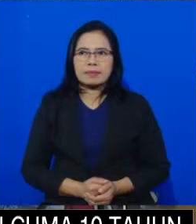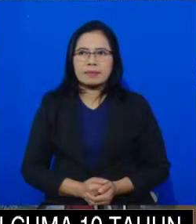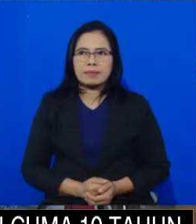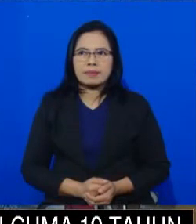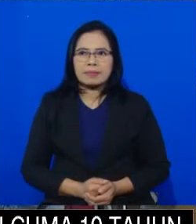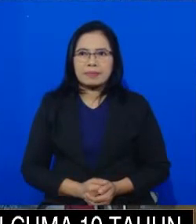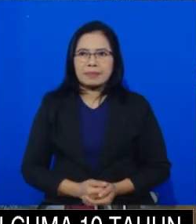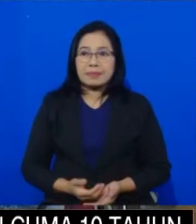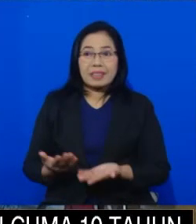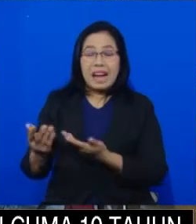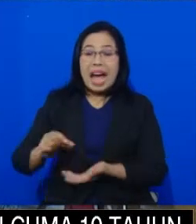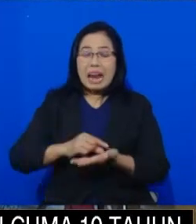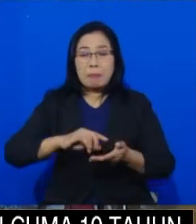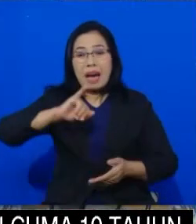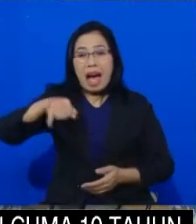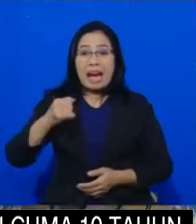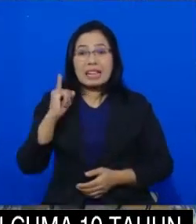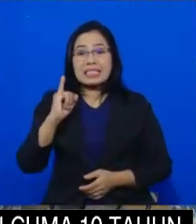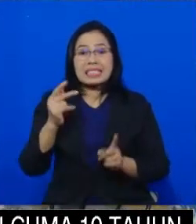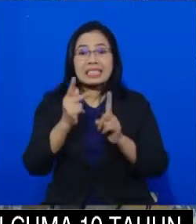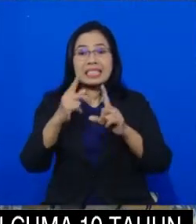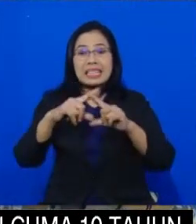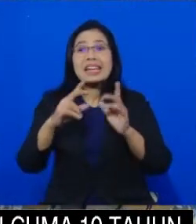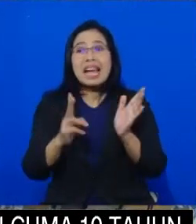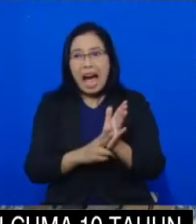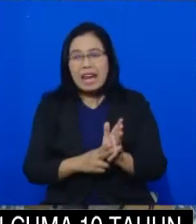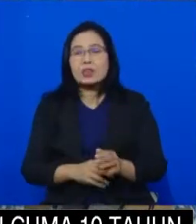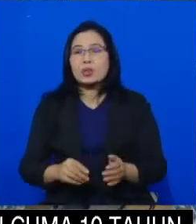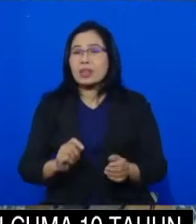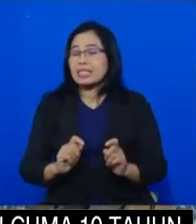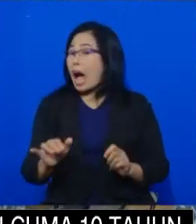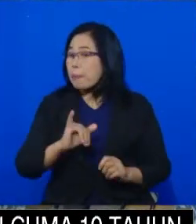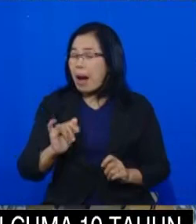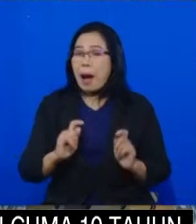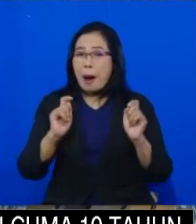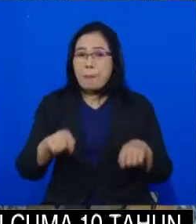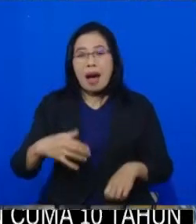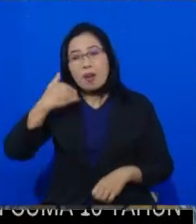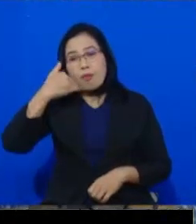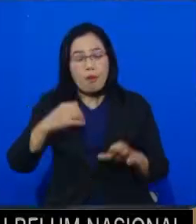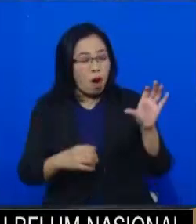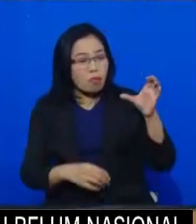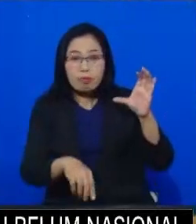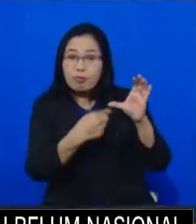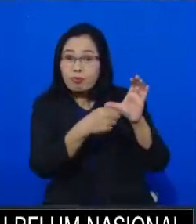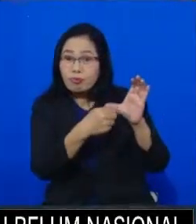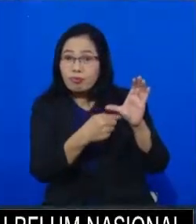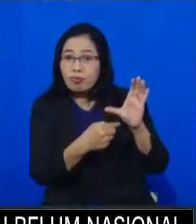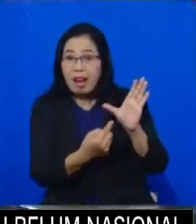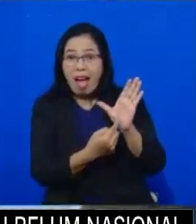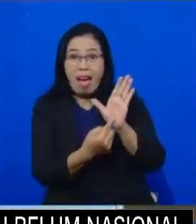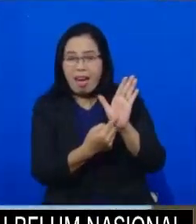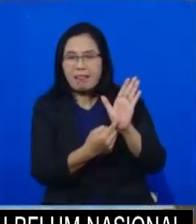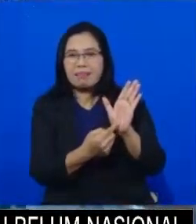Jihan, pengelola toko Baraya di Tanah Abang juga mengaku aktif melakukan live. Setiap harinya, omset dari live bisa mencapai